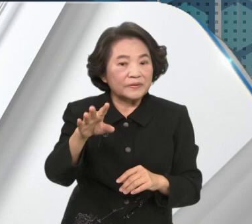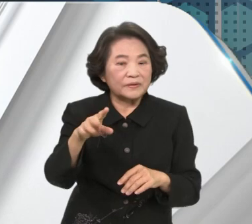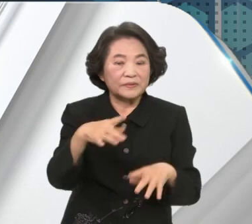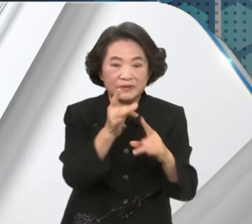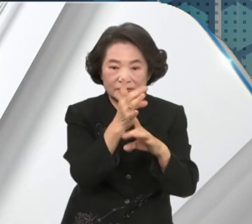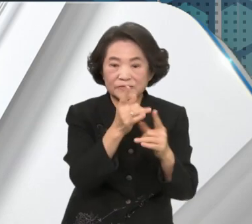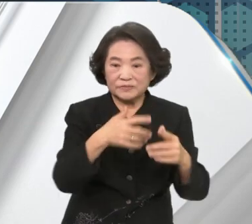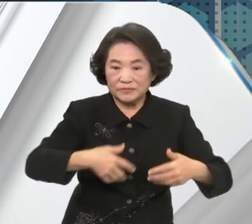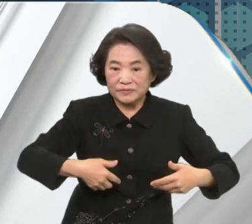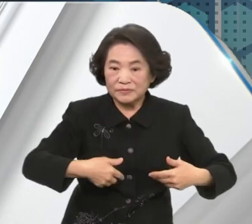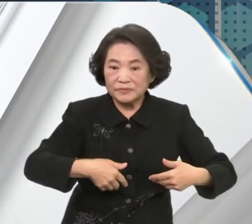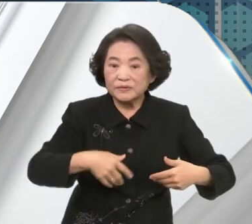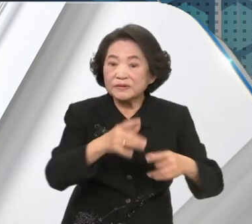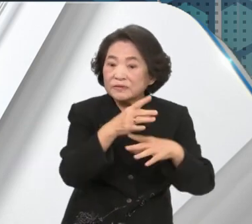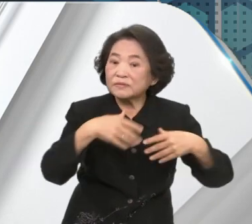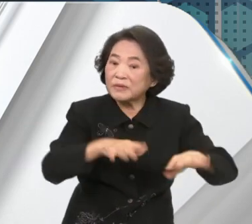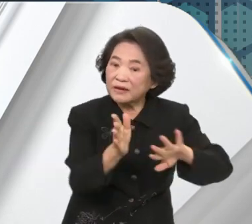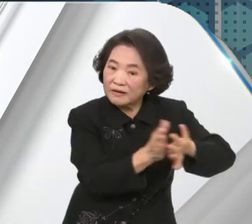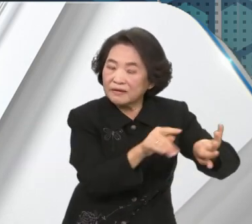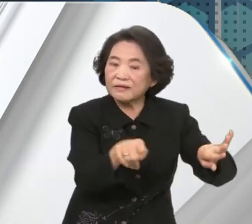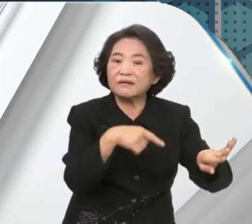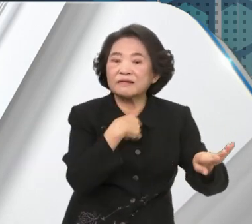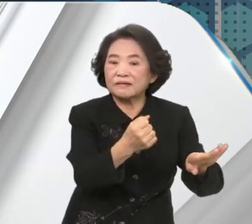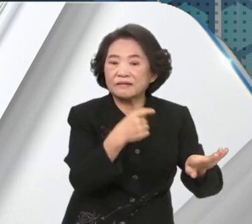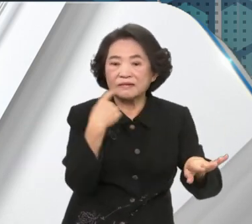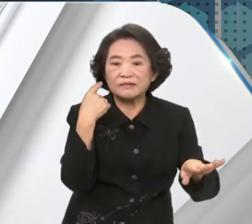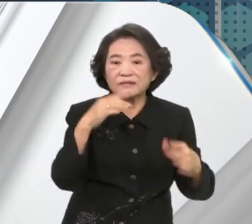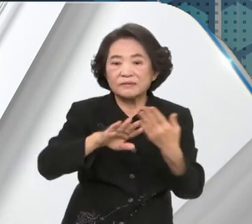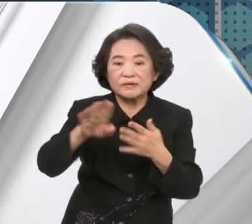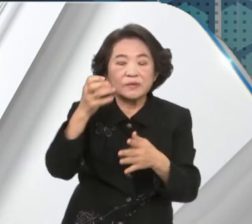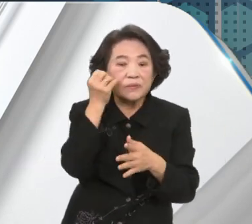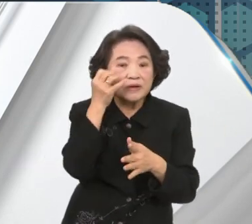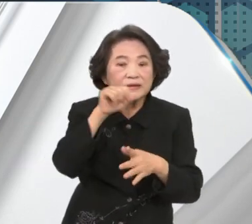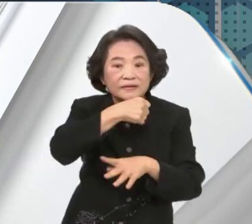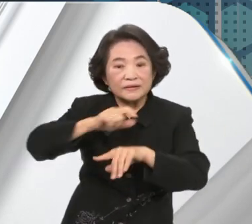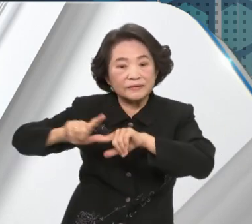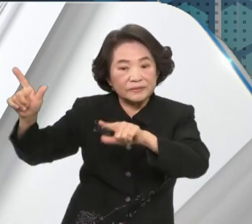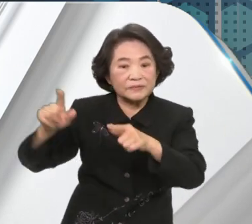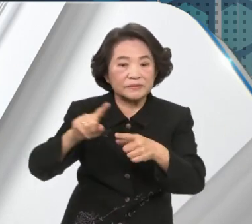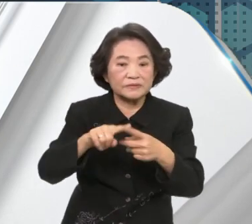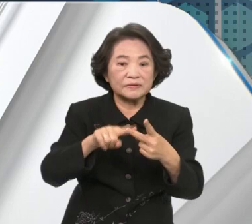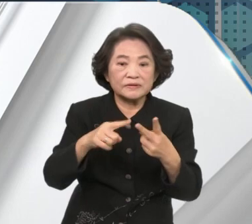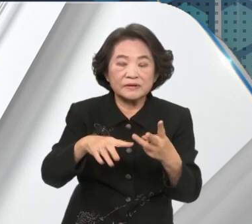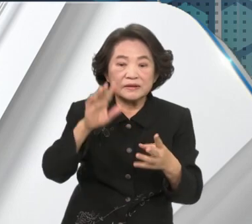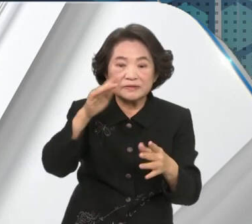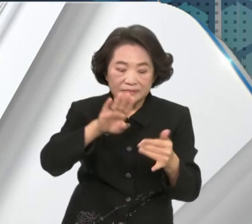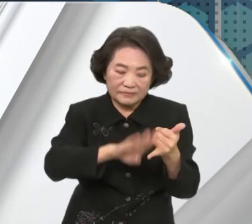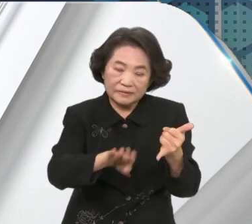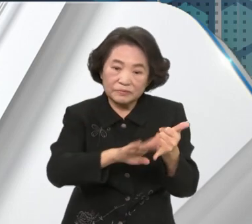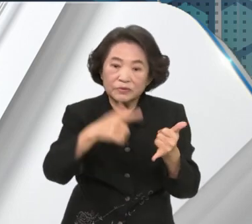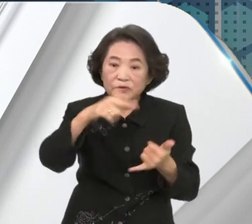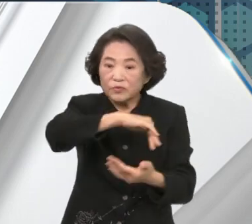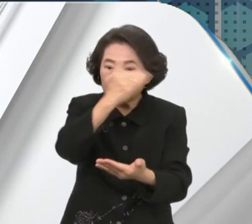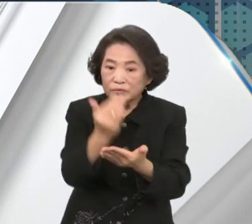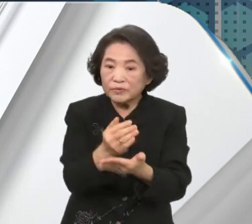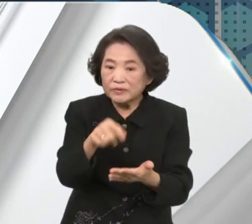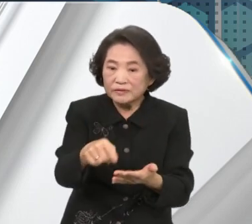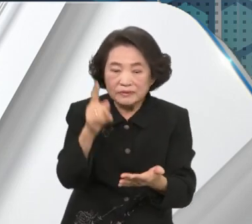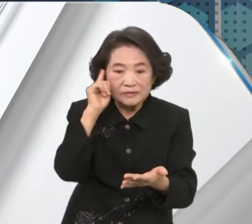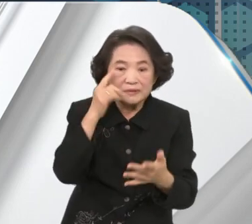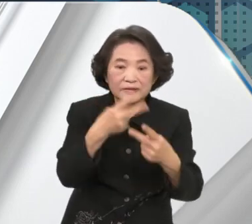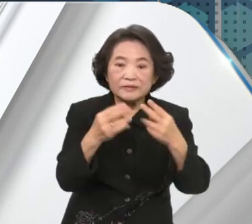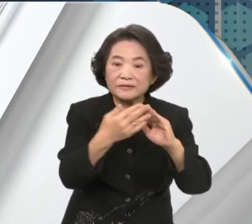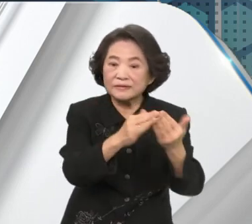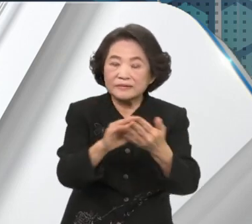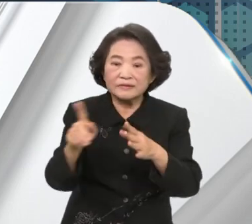新竹人，我们这个大会所之外，我们希望发展推动，还有我们除了南埔的对一片的客家总体